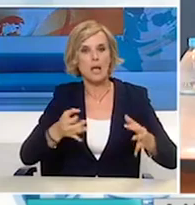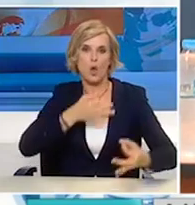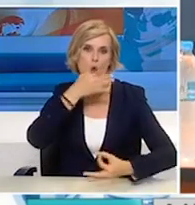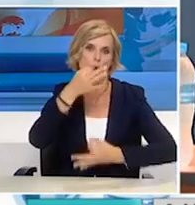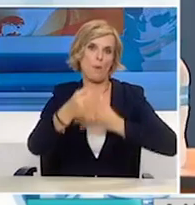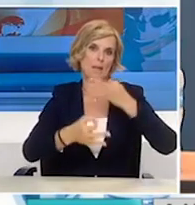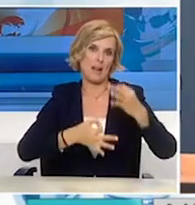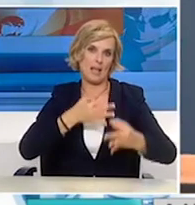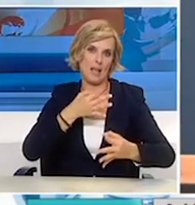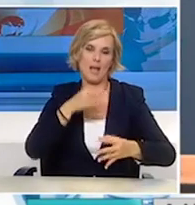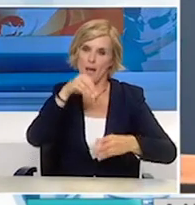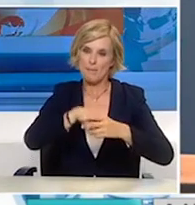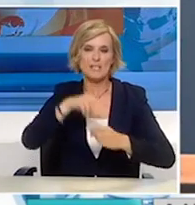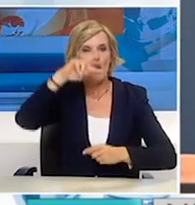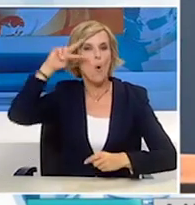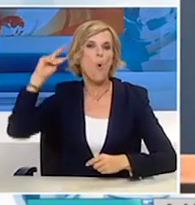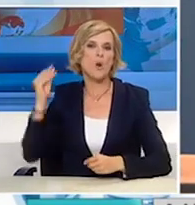το μεταμοσχευτικό,